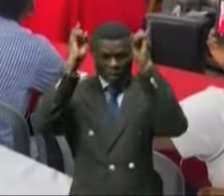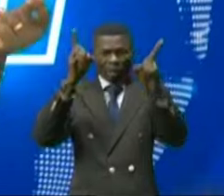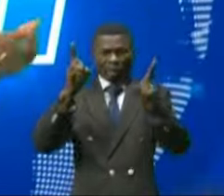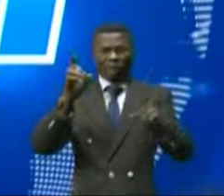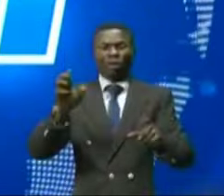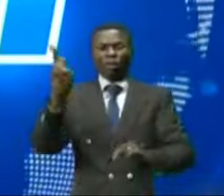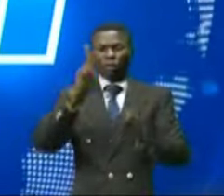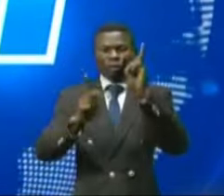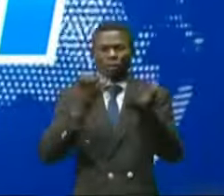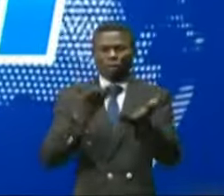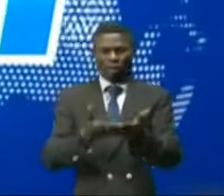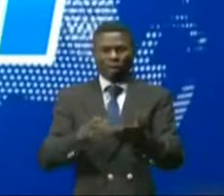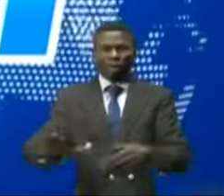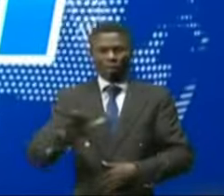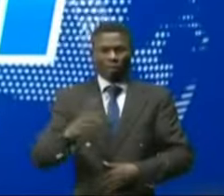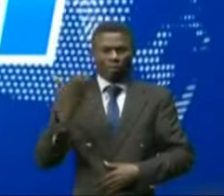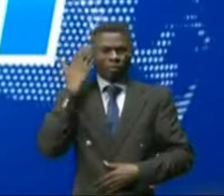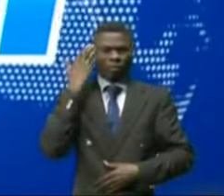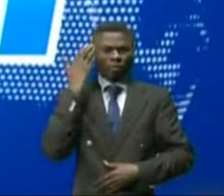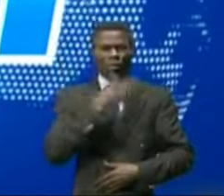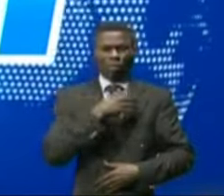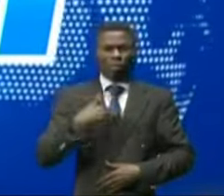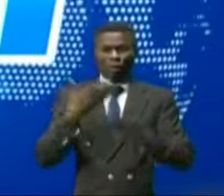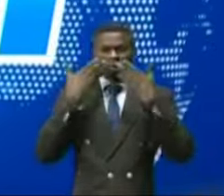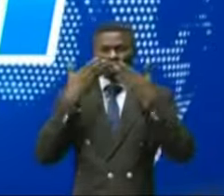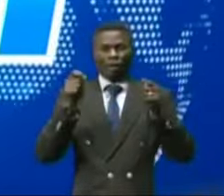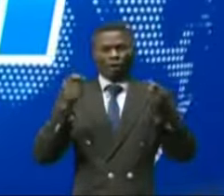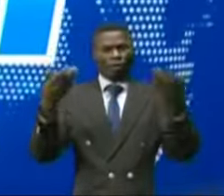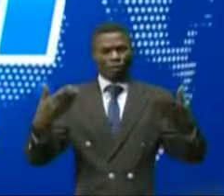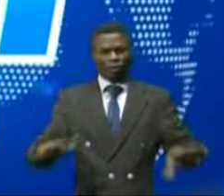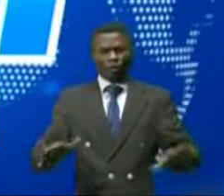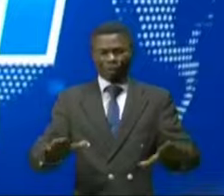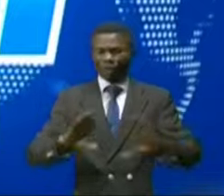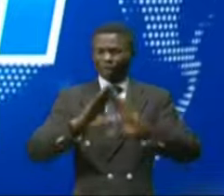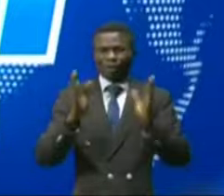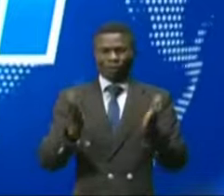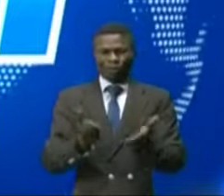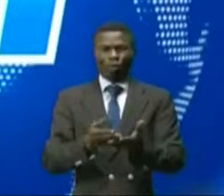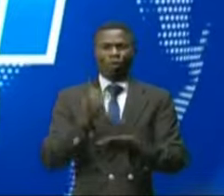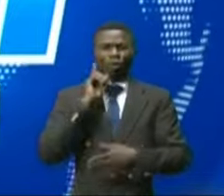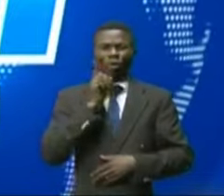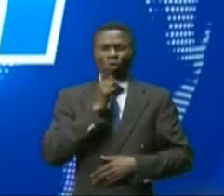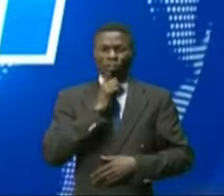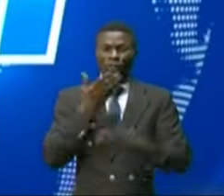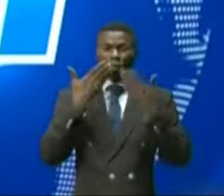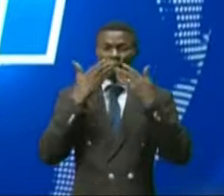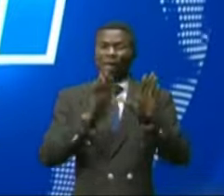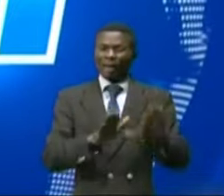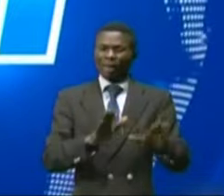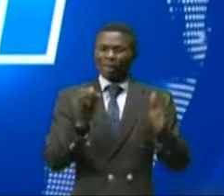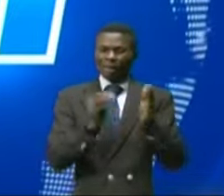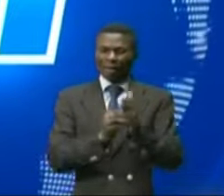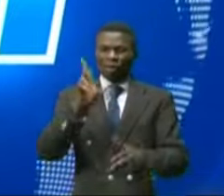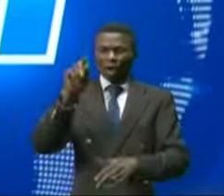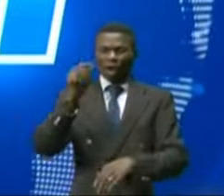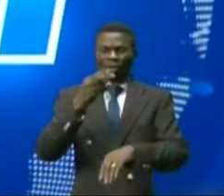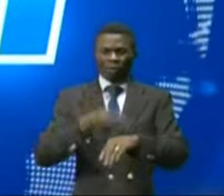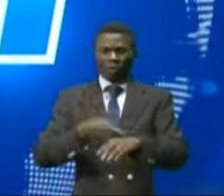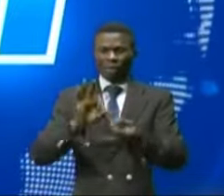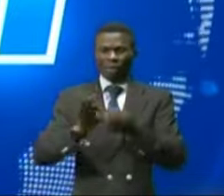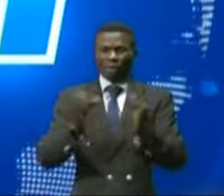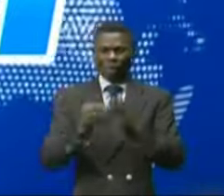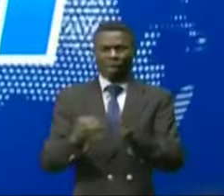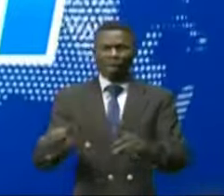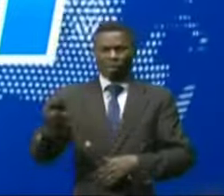civique. Madame, ce journal des partis Tondoua est complètement terminé. Au nom de toute l'équipe technique composée de Yolande